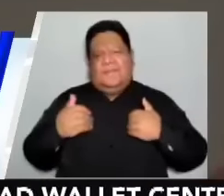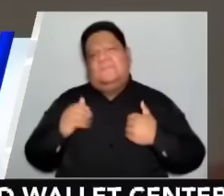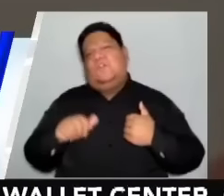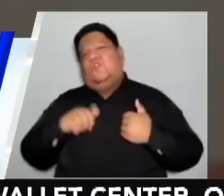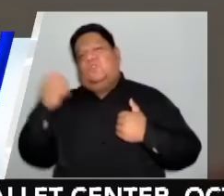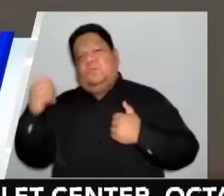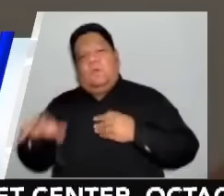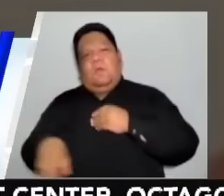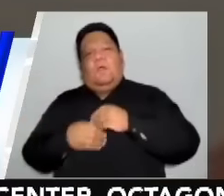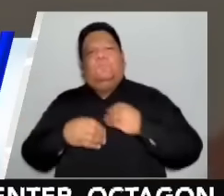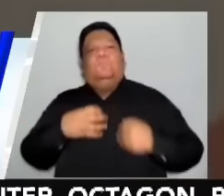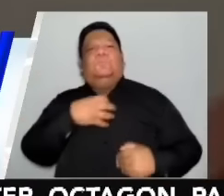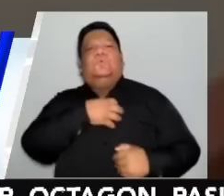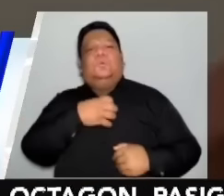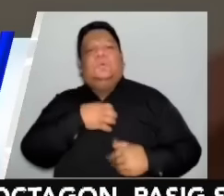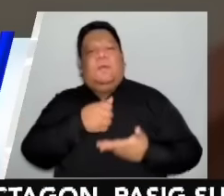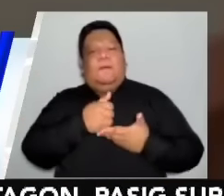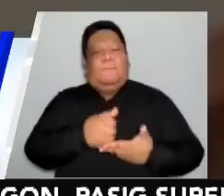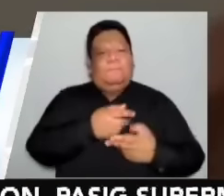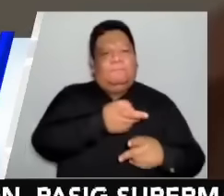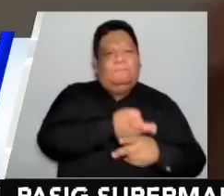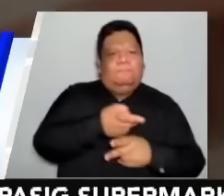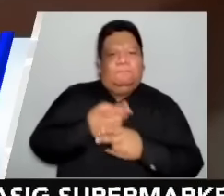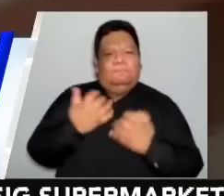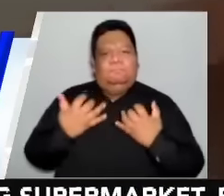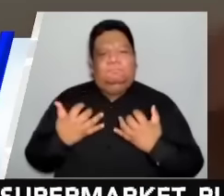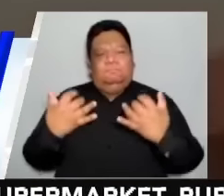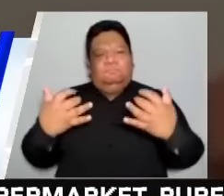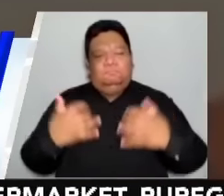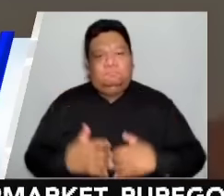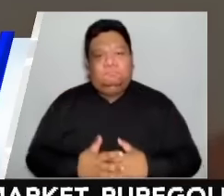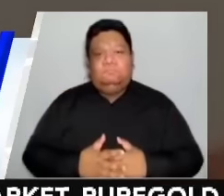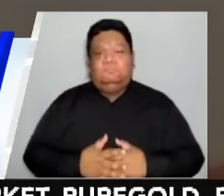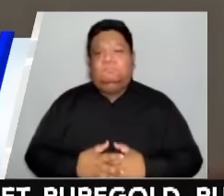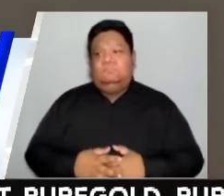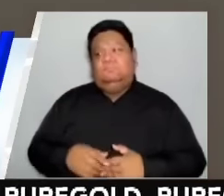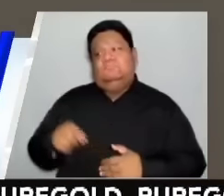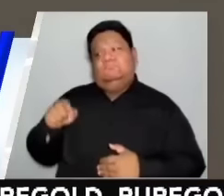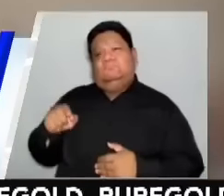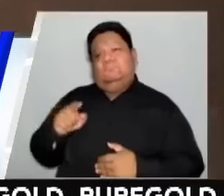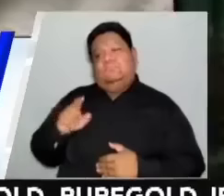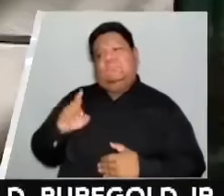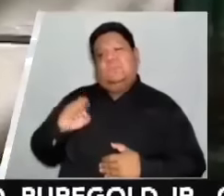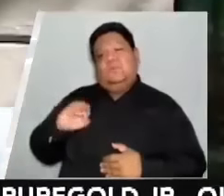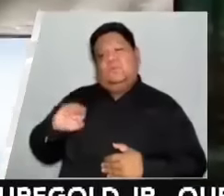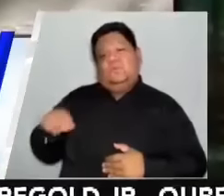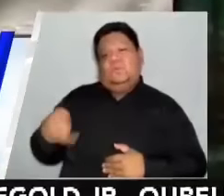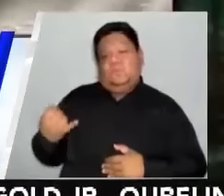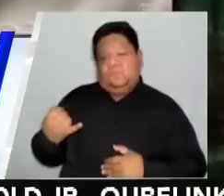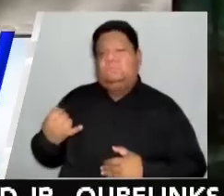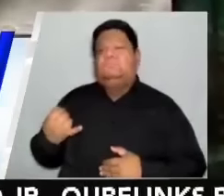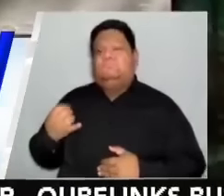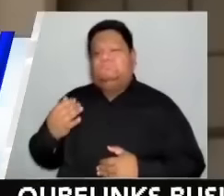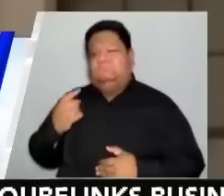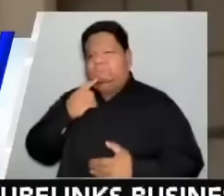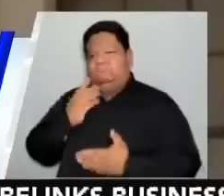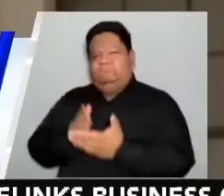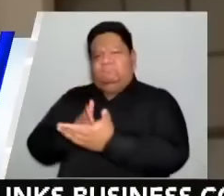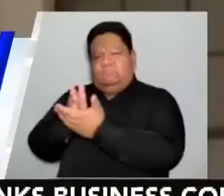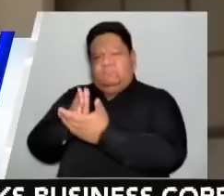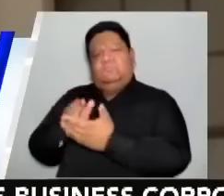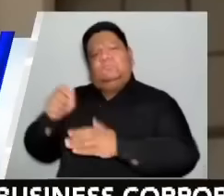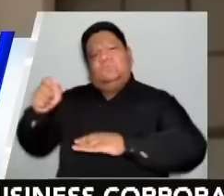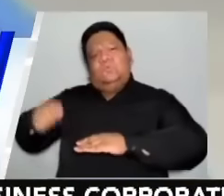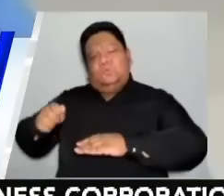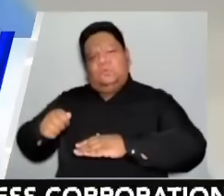naman kjc sa Davao engineer's office napatigil na ang drilling ng pnb comp pinalawig naman ng court of appeals ang